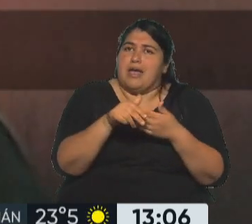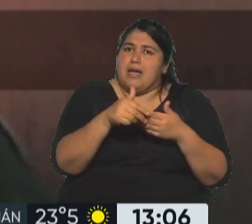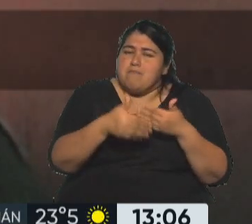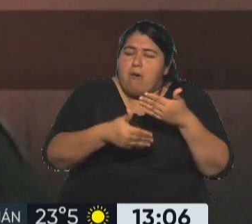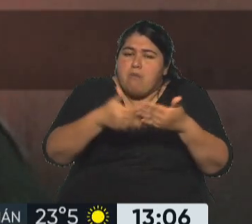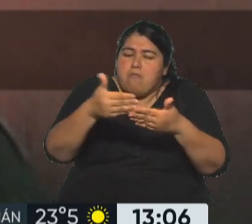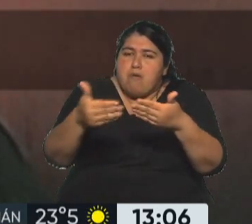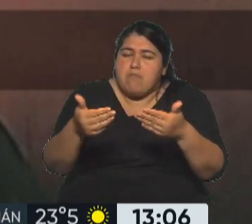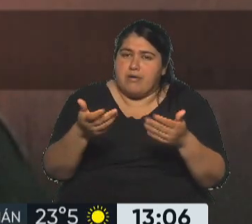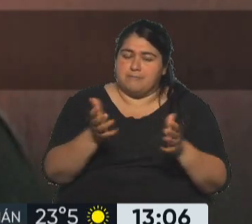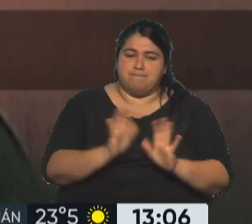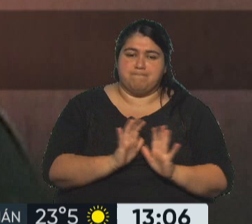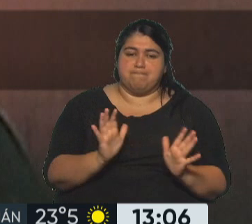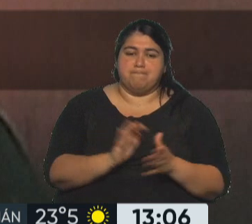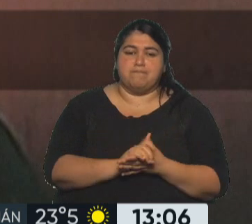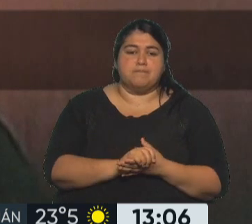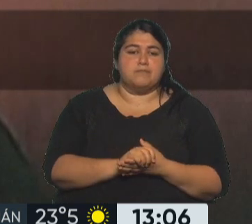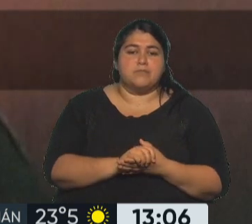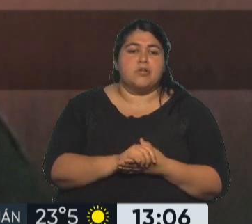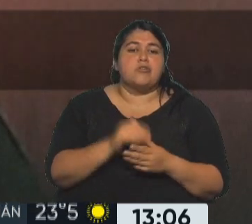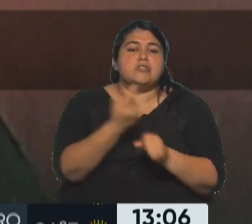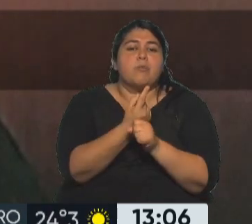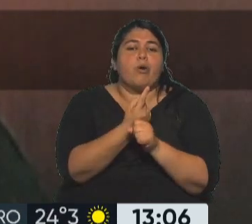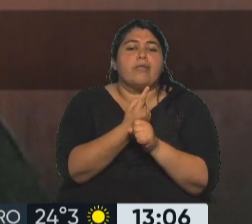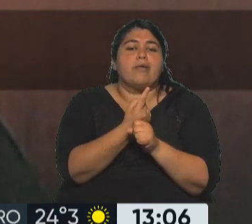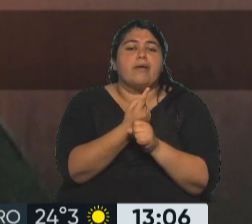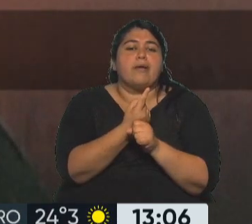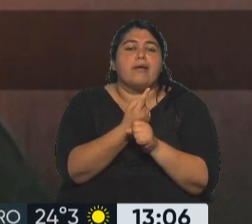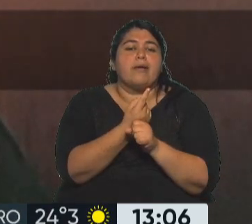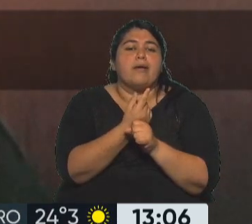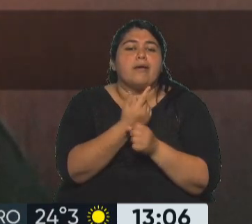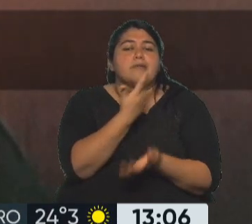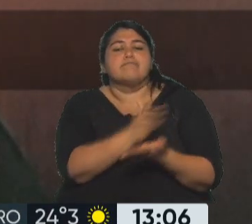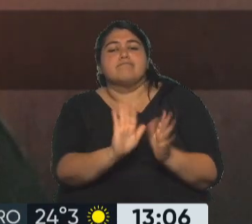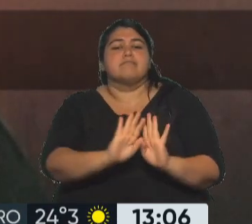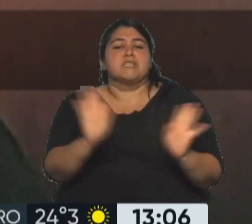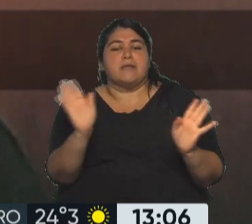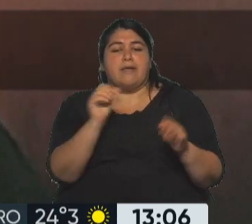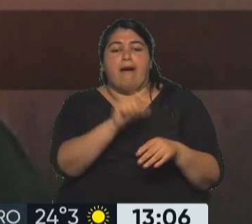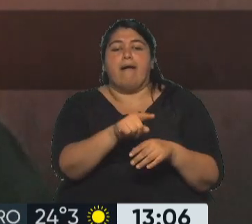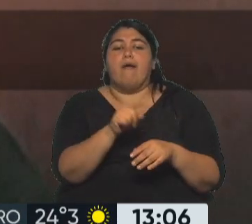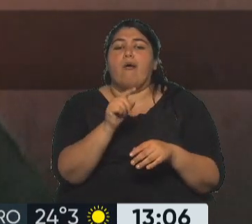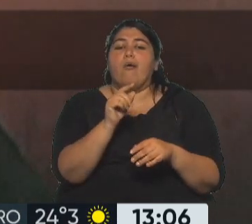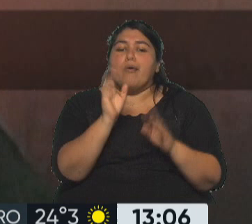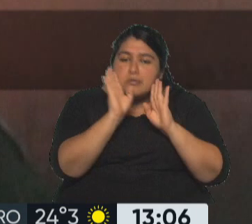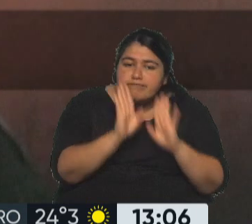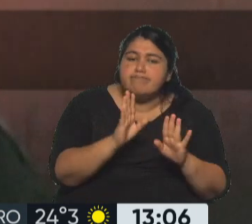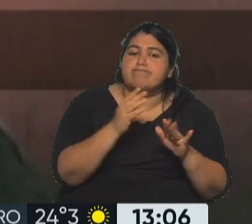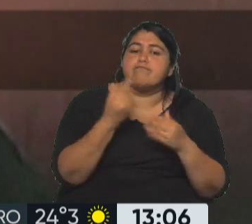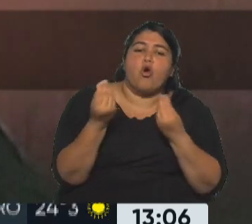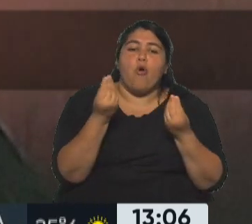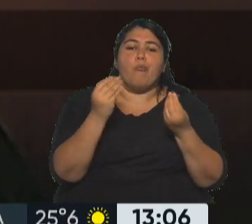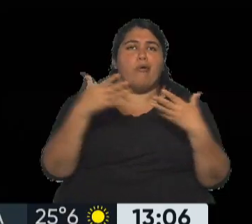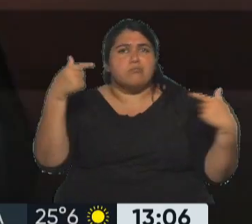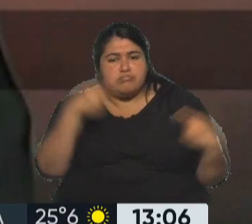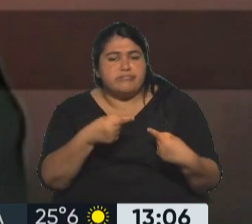حرب واسعه وهذا احتمال واقعي ويمكن ان يحصل وعلى العدو ان يحسب له كل